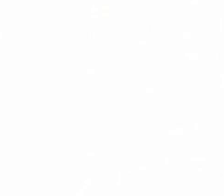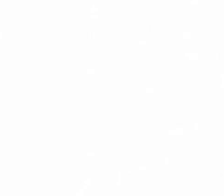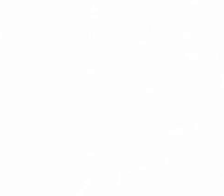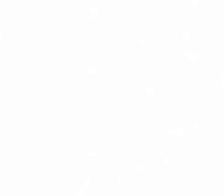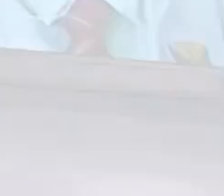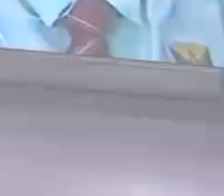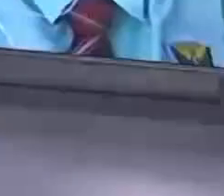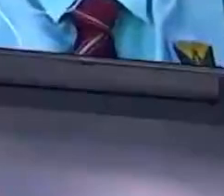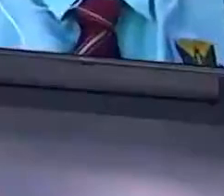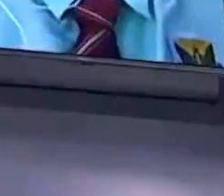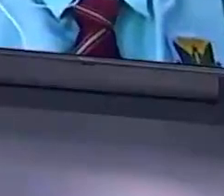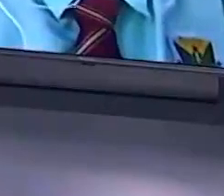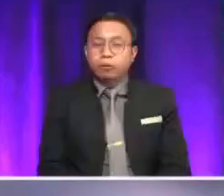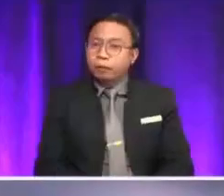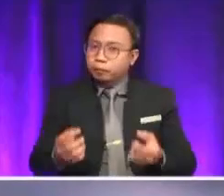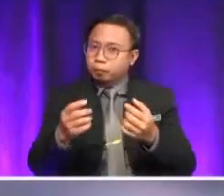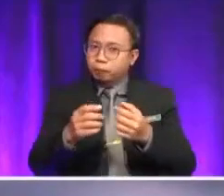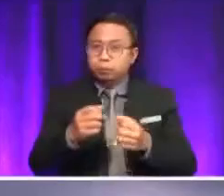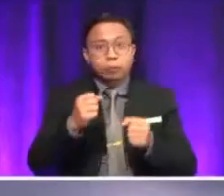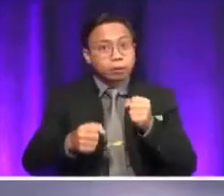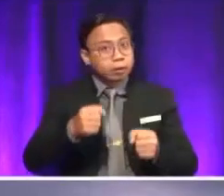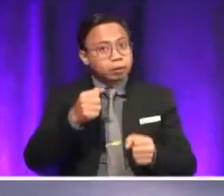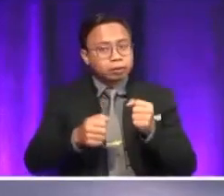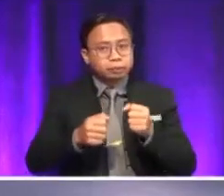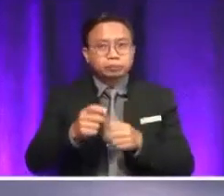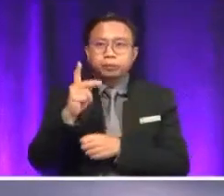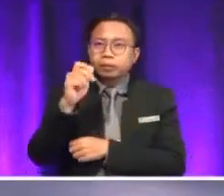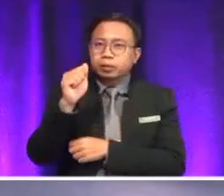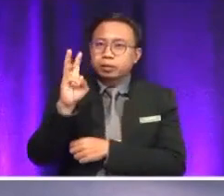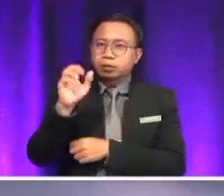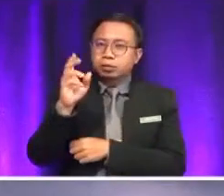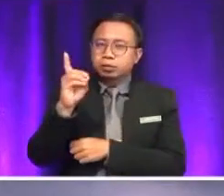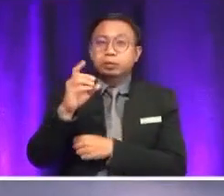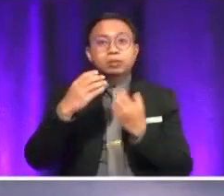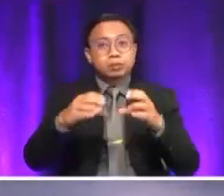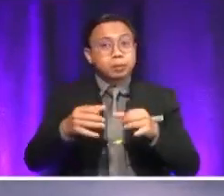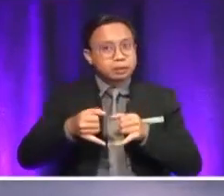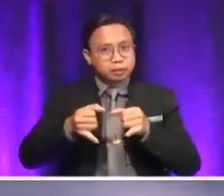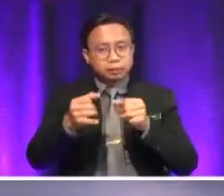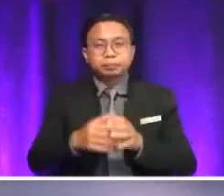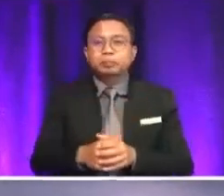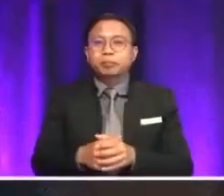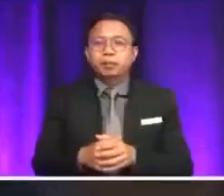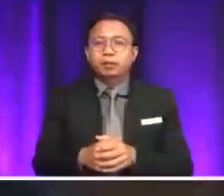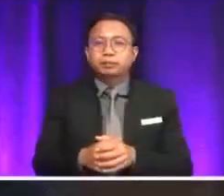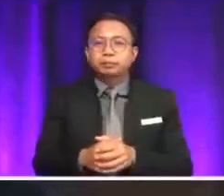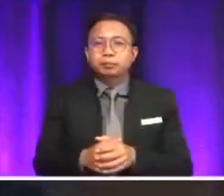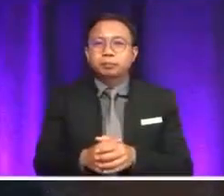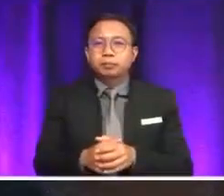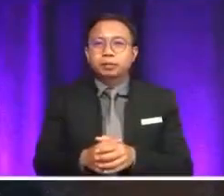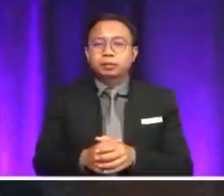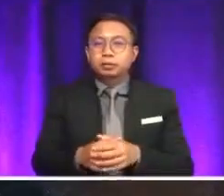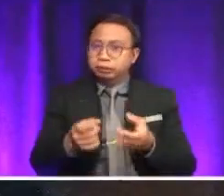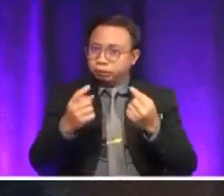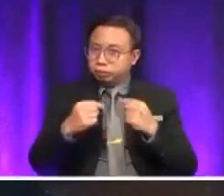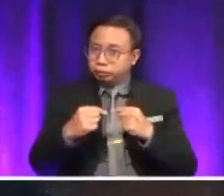KPM. Kiri kanan, kiri kanan, cepat jalan. Wah. Berkawat dari tiba kan. Alright,